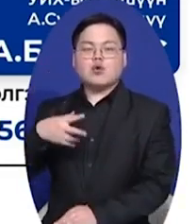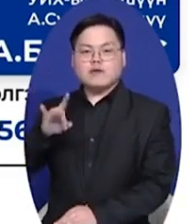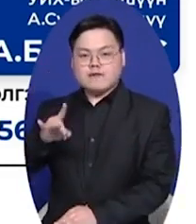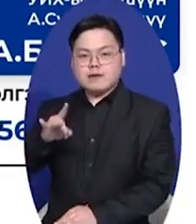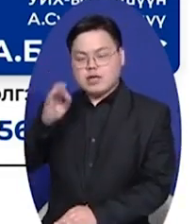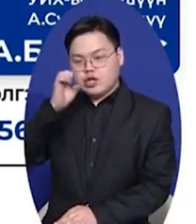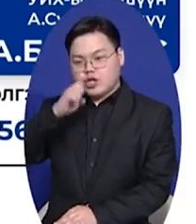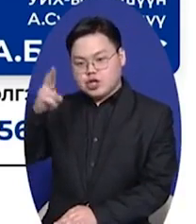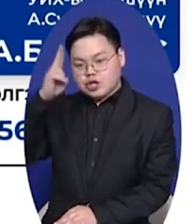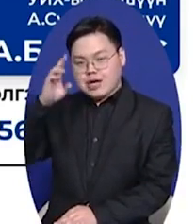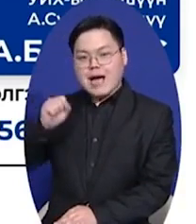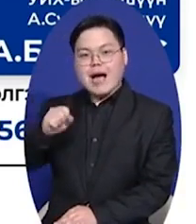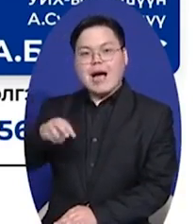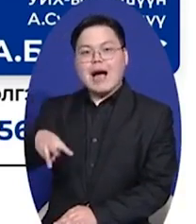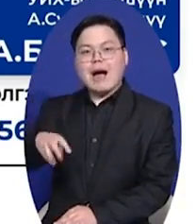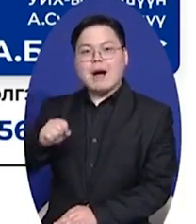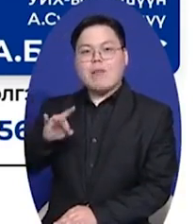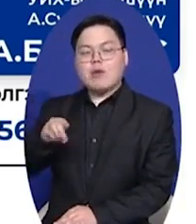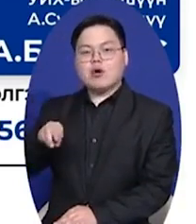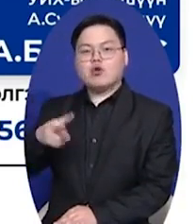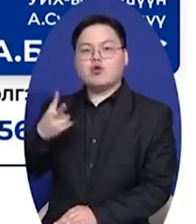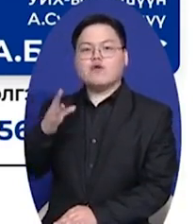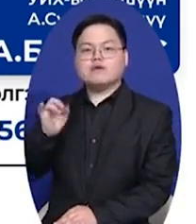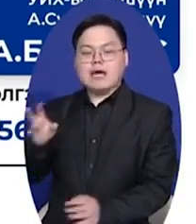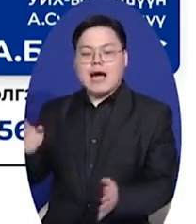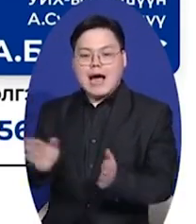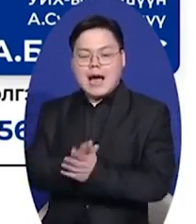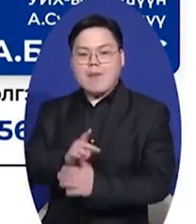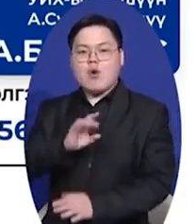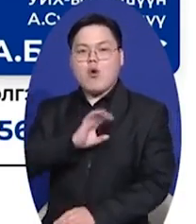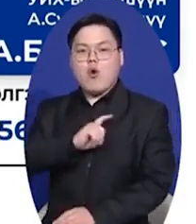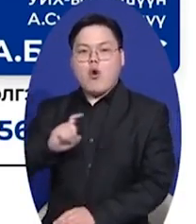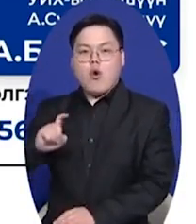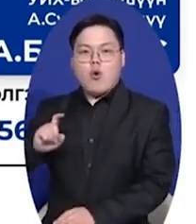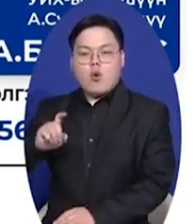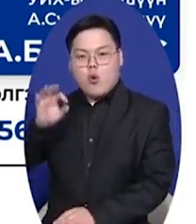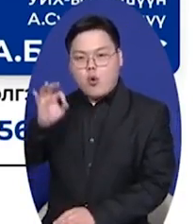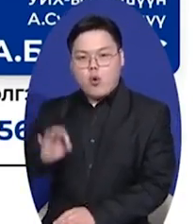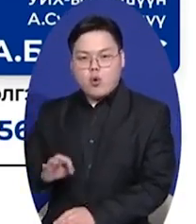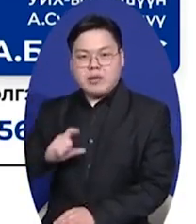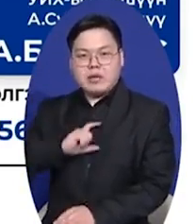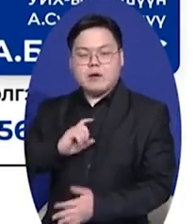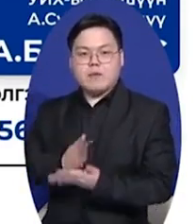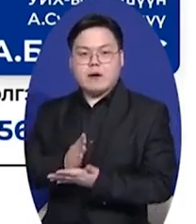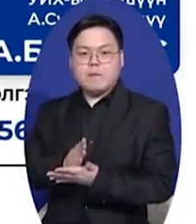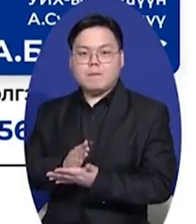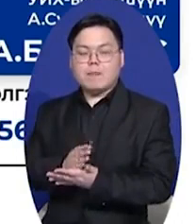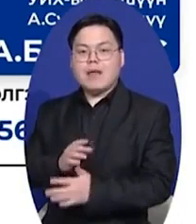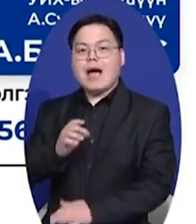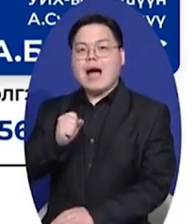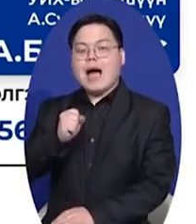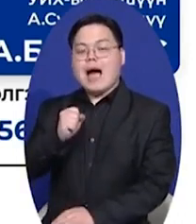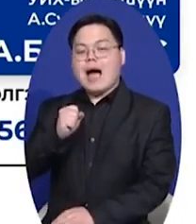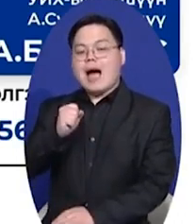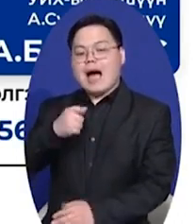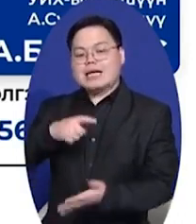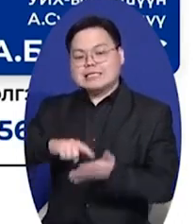Амар Төвшинтэй хамтран хувь эзэмшдэг компани байсан. За, улсын их хурлын гишүүн А Сөхбатын дүү А